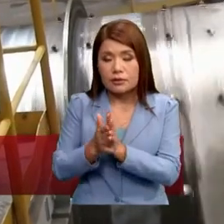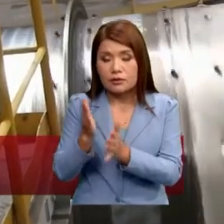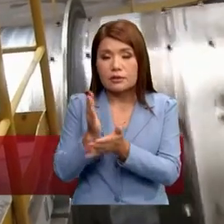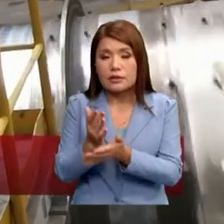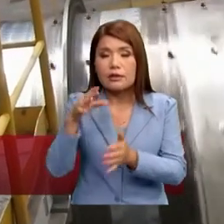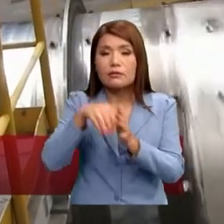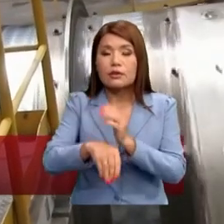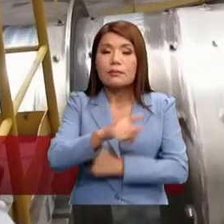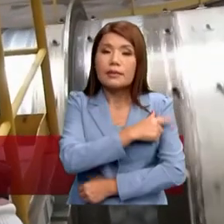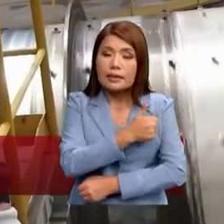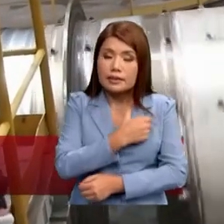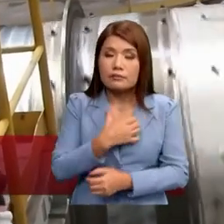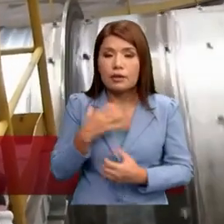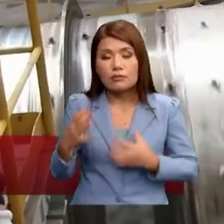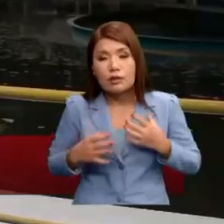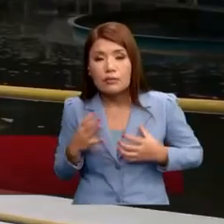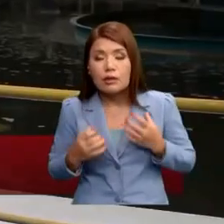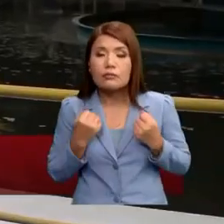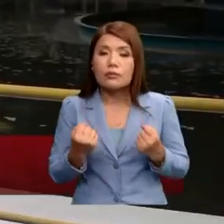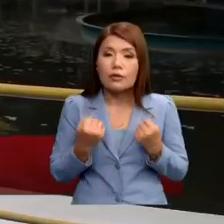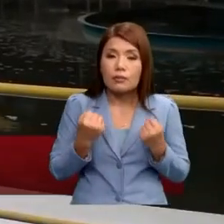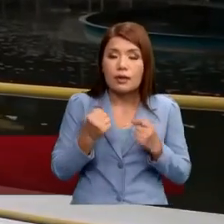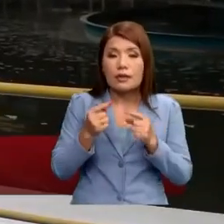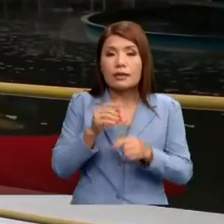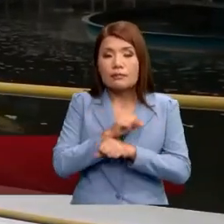ішінде медициналық қызмет, дене шынықтыру және сауықтыру